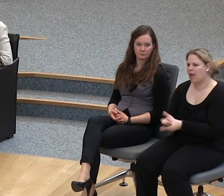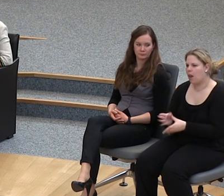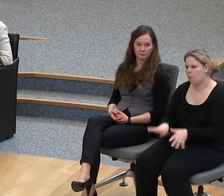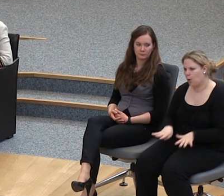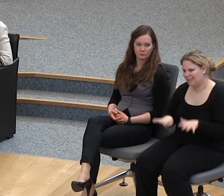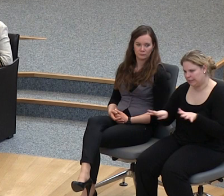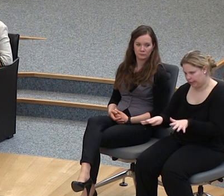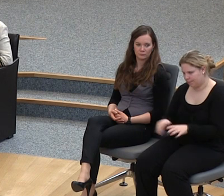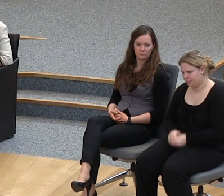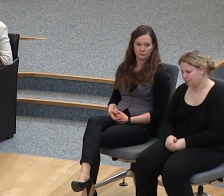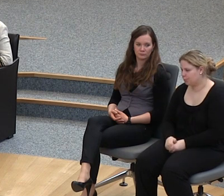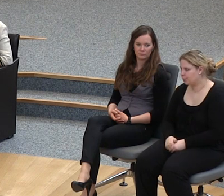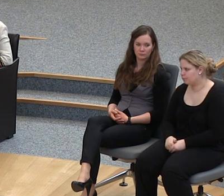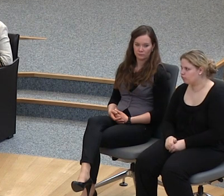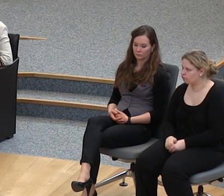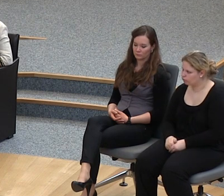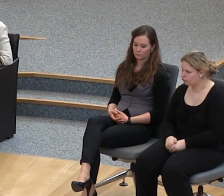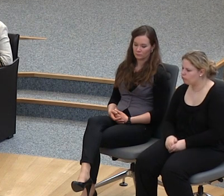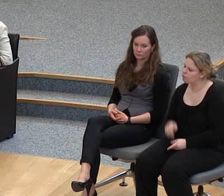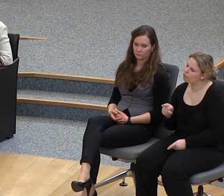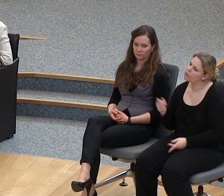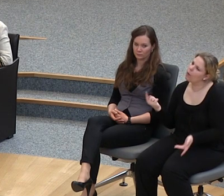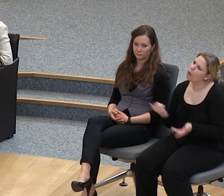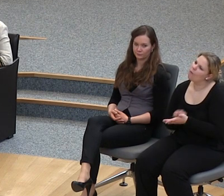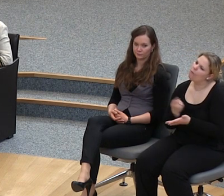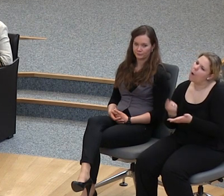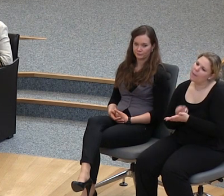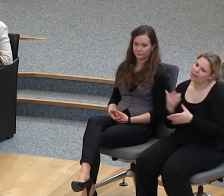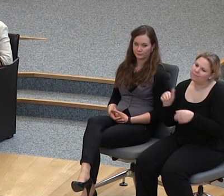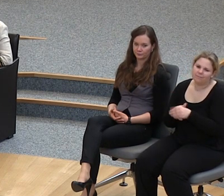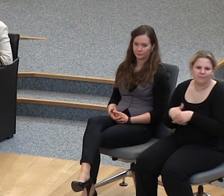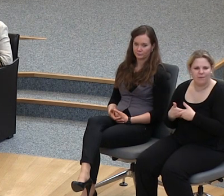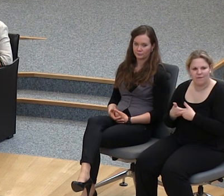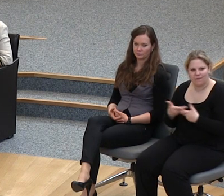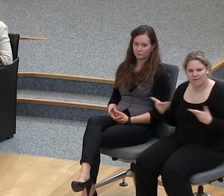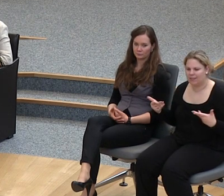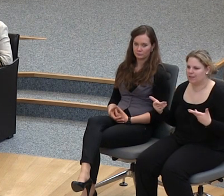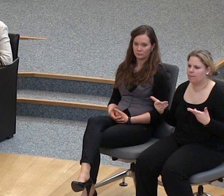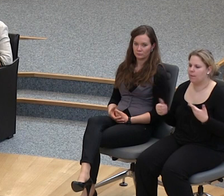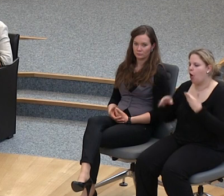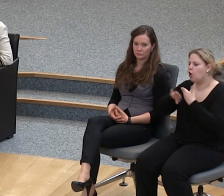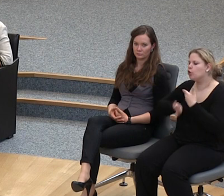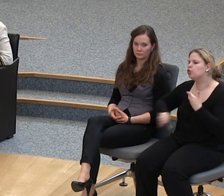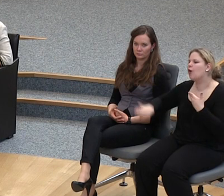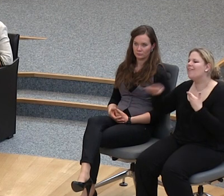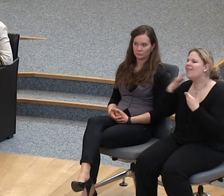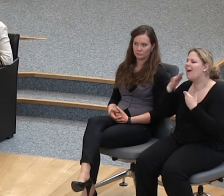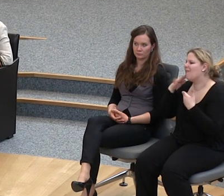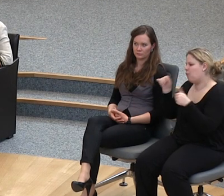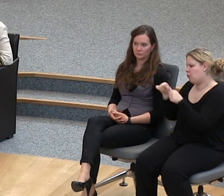Beispiel eine Aufforderung, dass eine Sonderwohnform nur noch